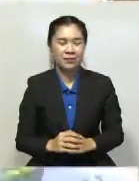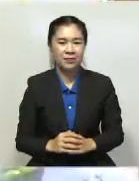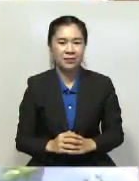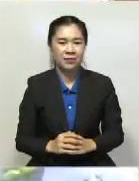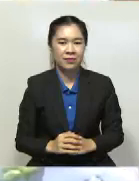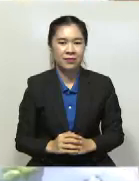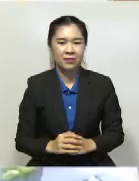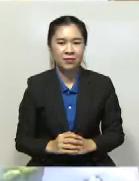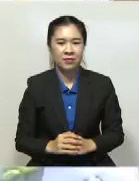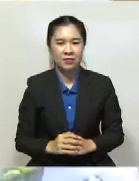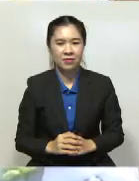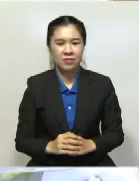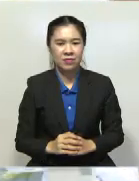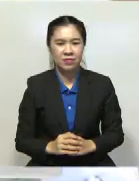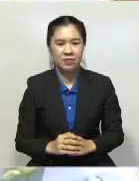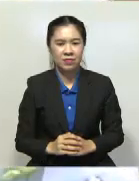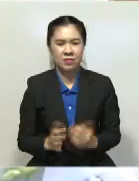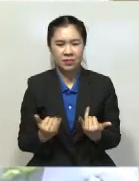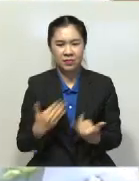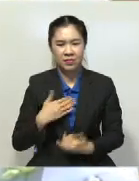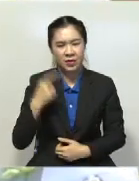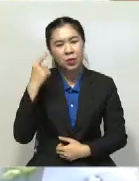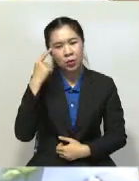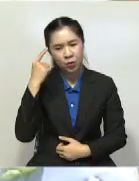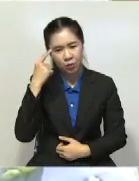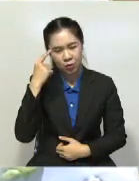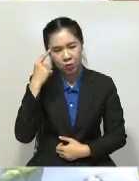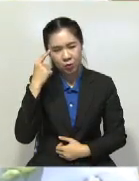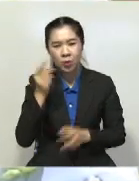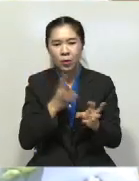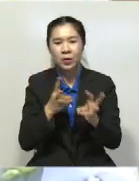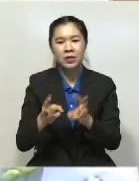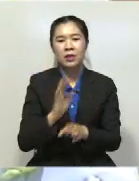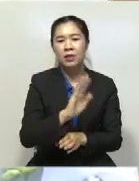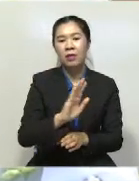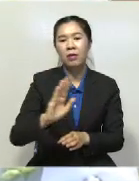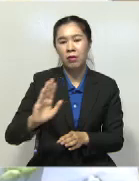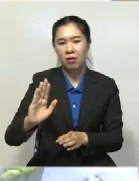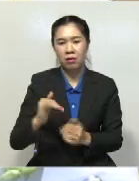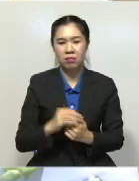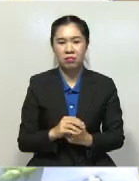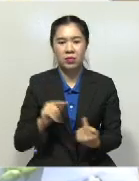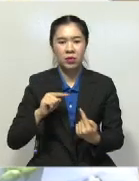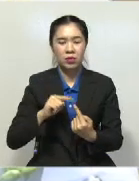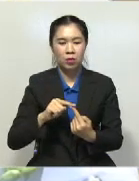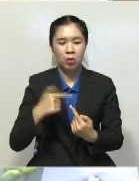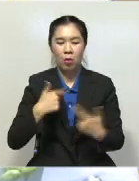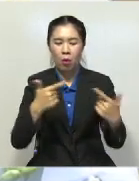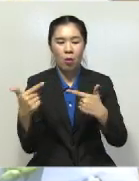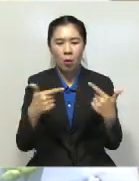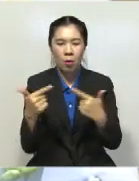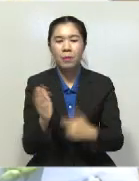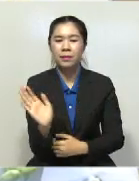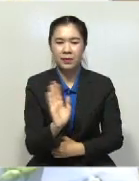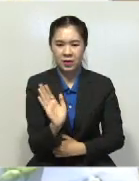อันนี้ก็เป็นสิ่งที่เราจะต้องรู้เขารู้เราและหลักการรู้หลักสมรู้สงครามวันนี้ไม่สงครามการทุรกด้วยกำลังทห